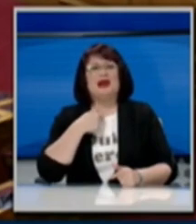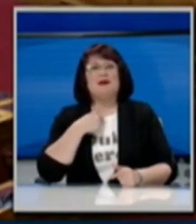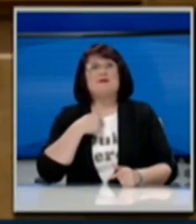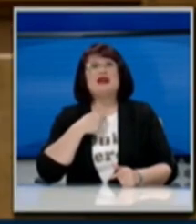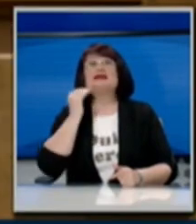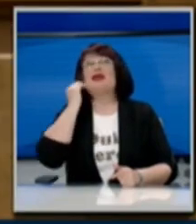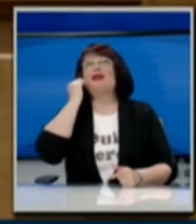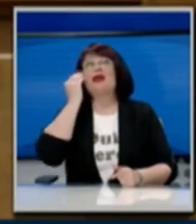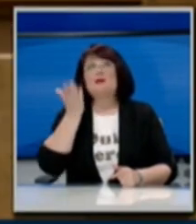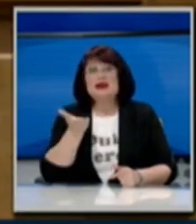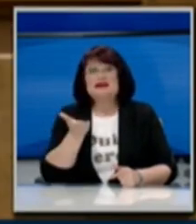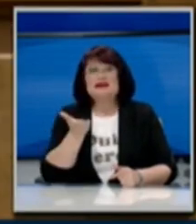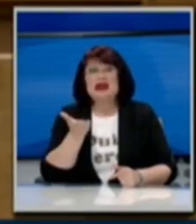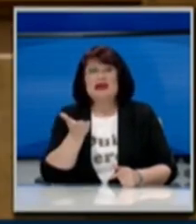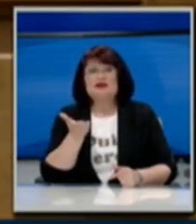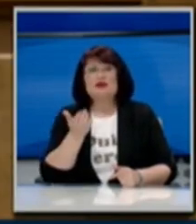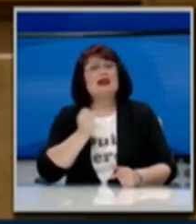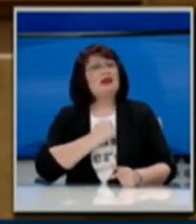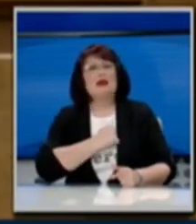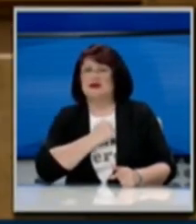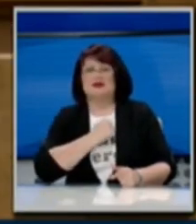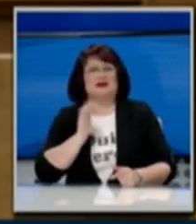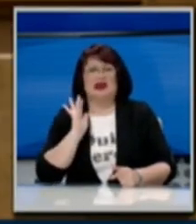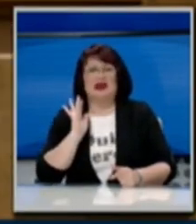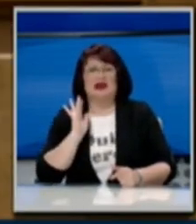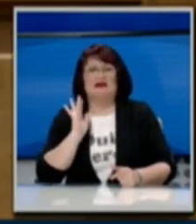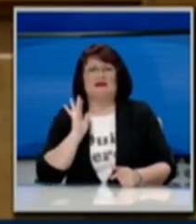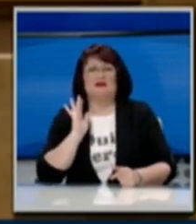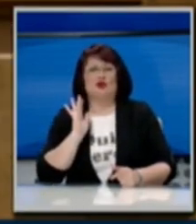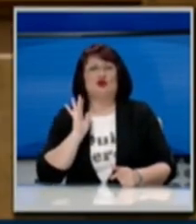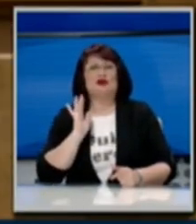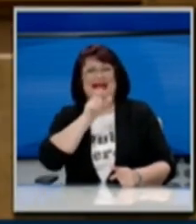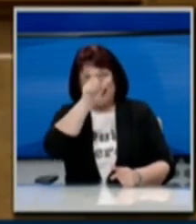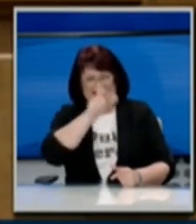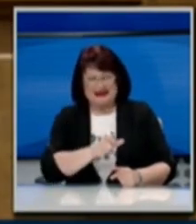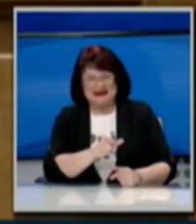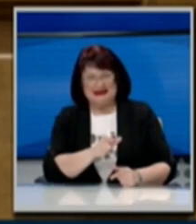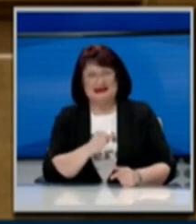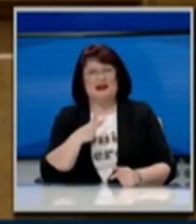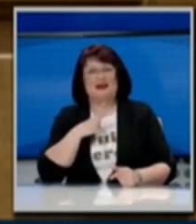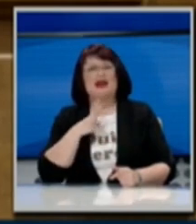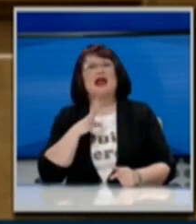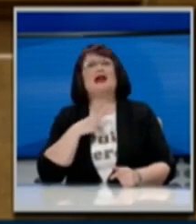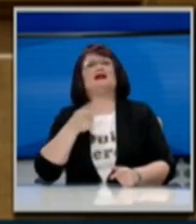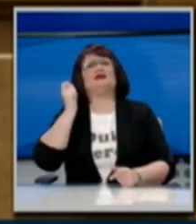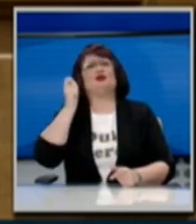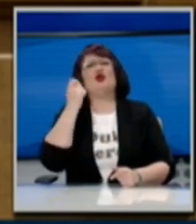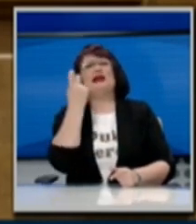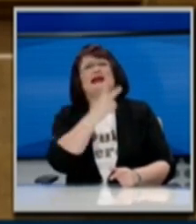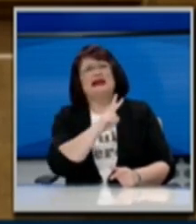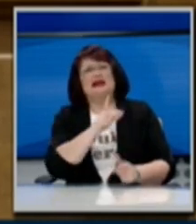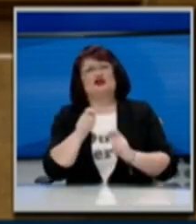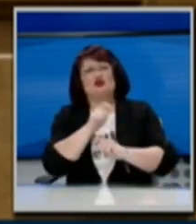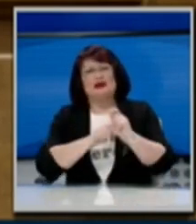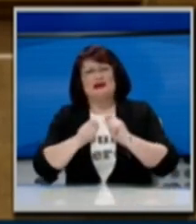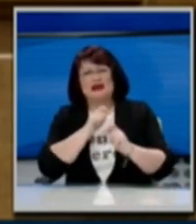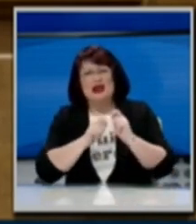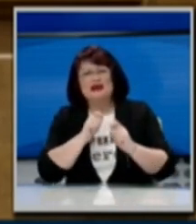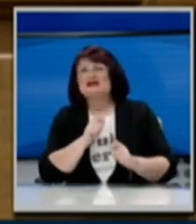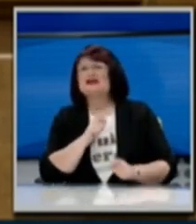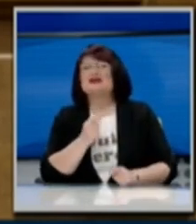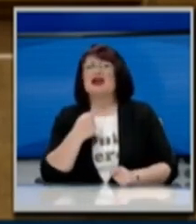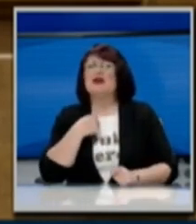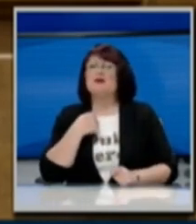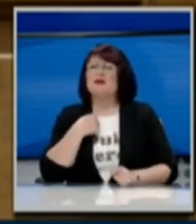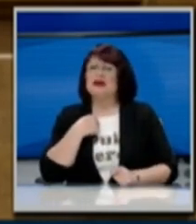γιατί δεν πιστήκαμε, ότι κίνητρό σας στη χάραξη και την άσκηση της πολιτικής σας είναι εκείνο που